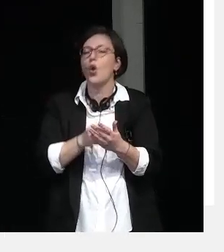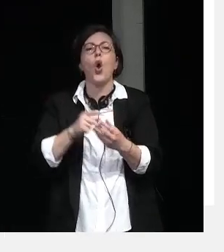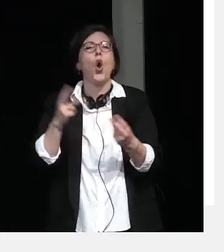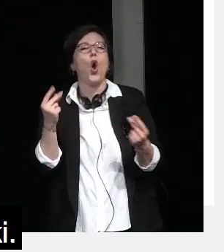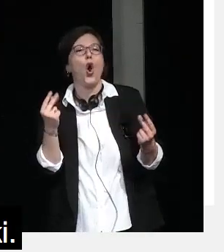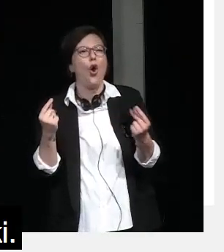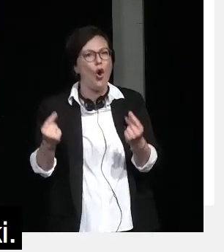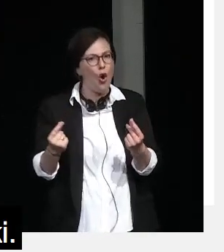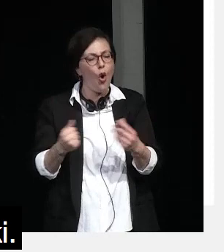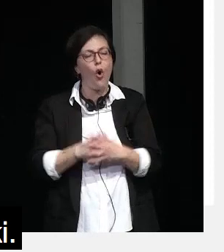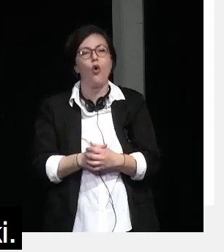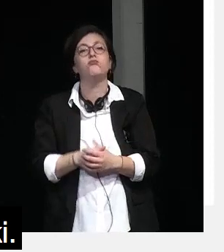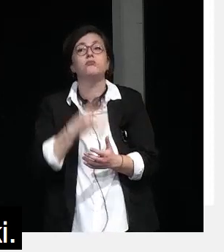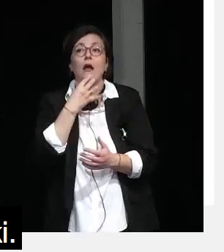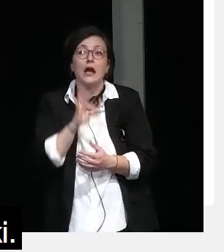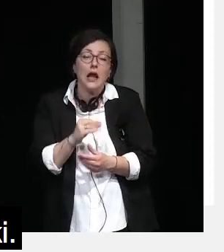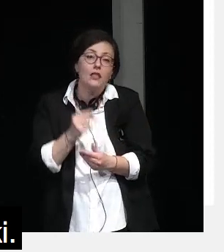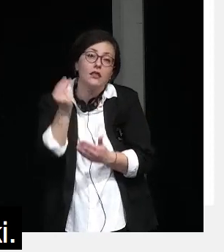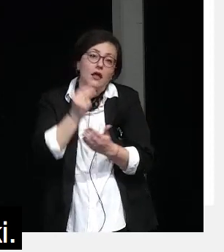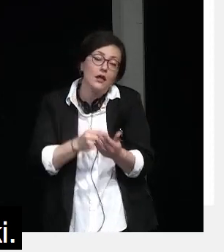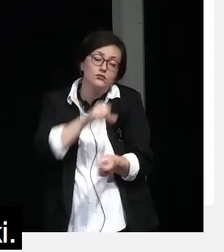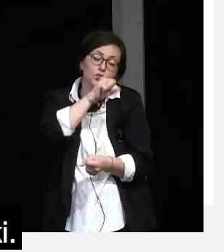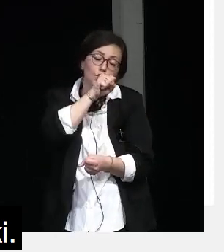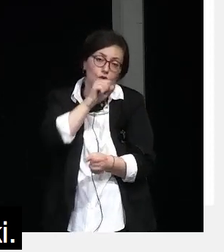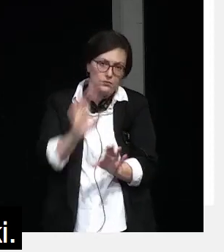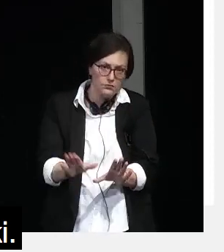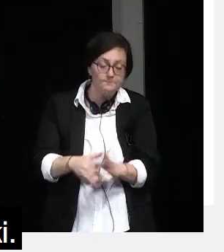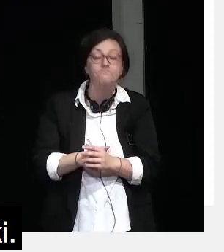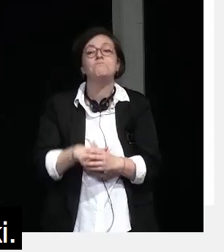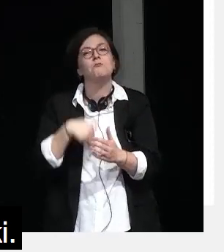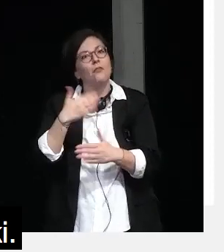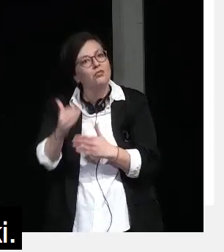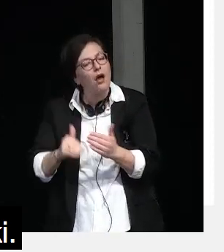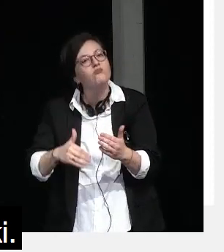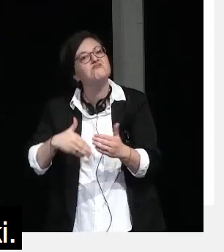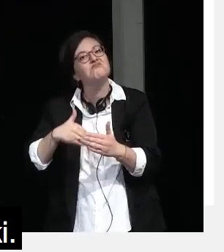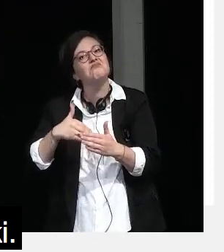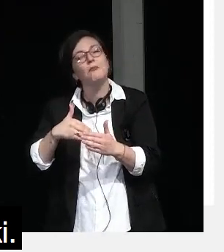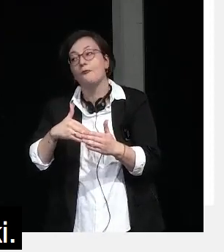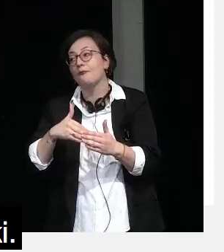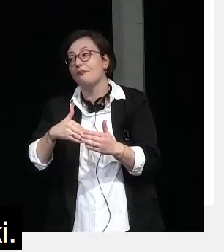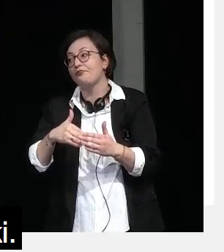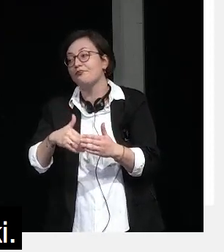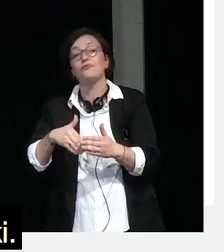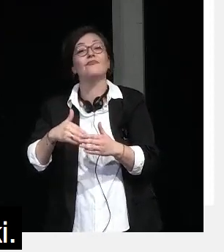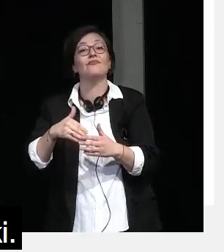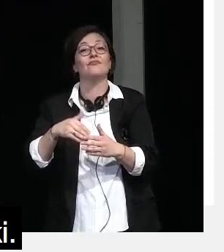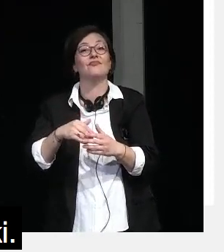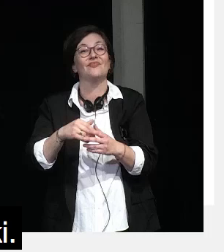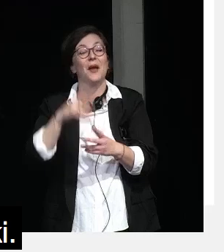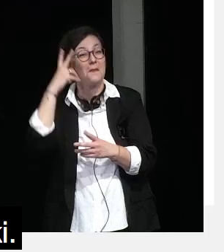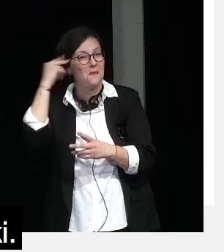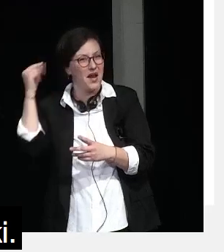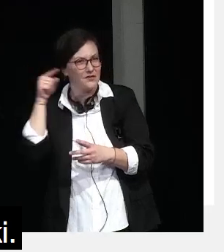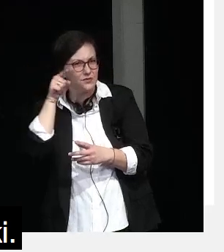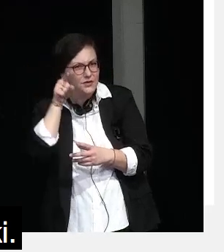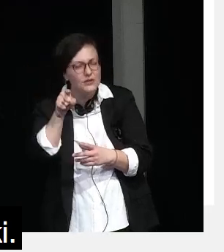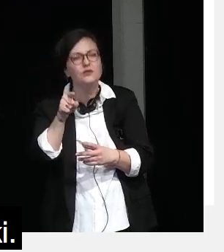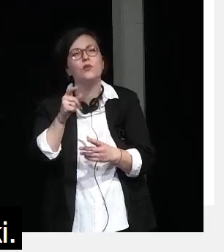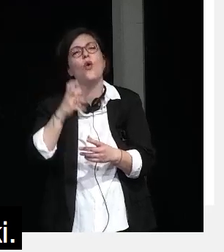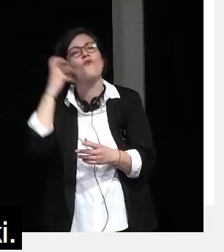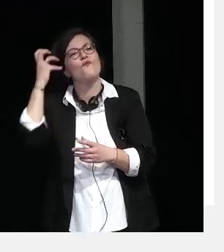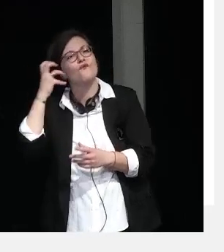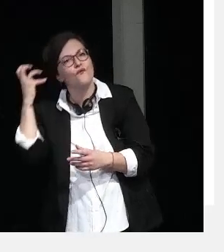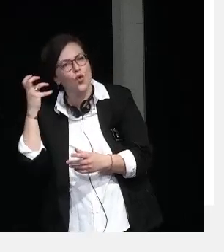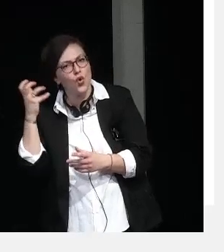καλλιτεχνικό. Και έπειτα να μπω στο πανεπιστήμιο και να σπουδάσω φιλοσοφία και παιδαγωγική στο Αριστοτέλειο Πανεπιστήμιο